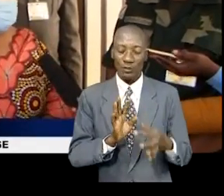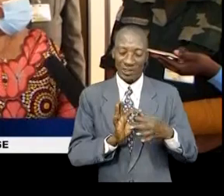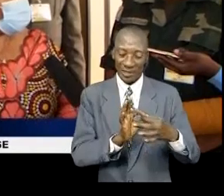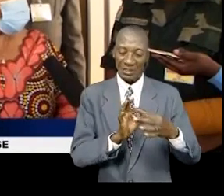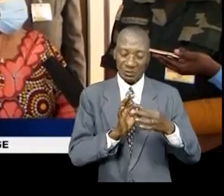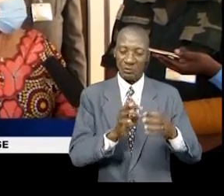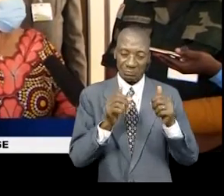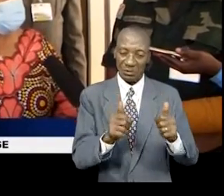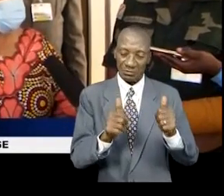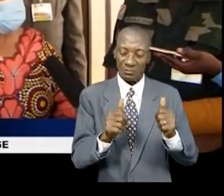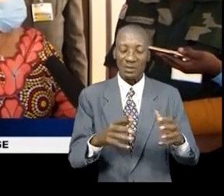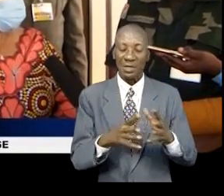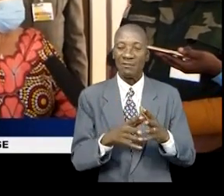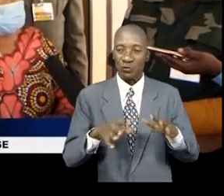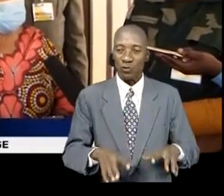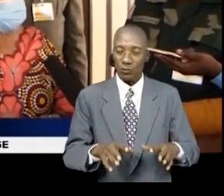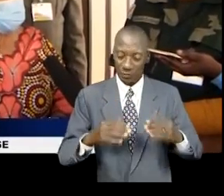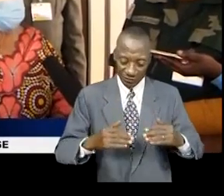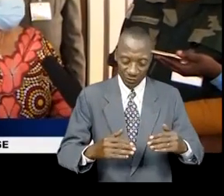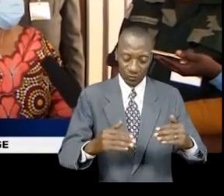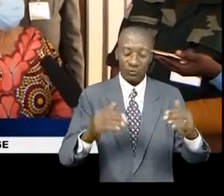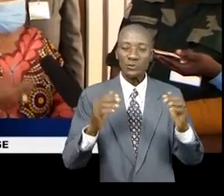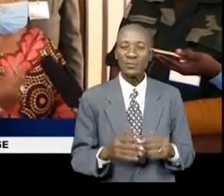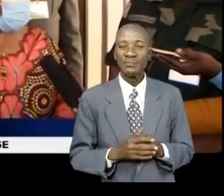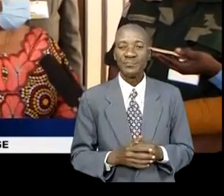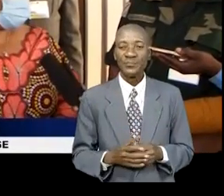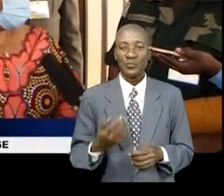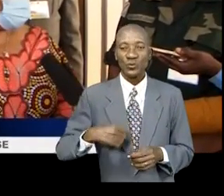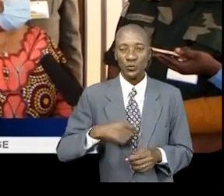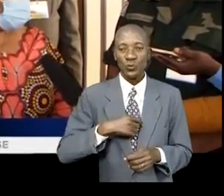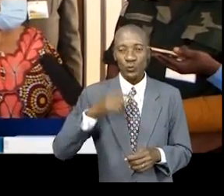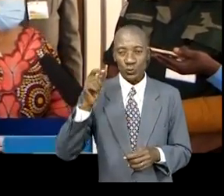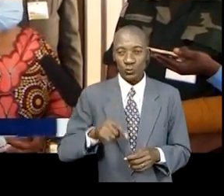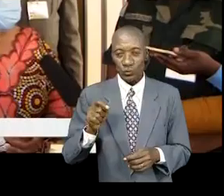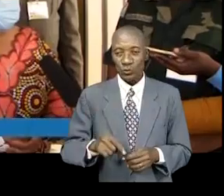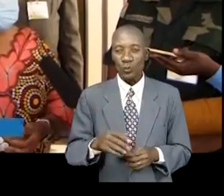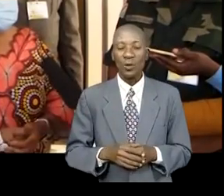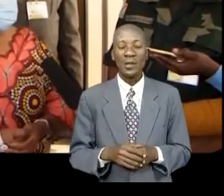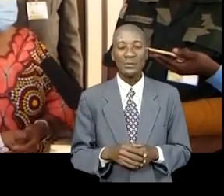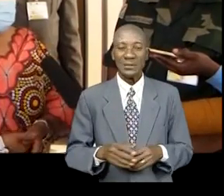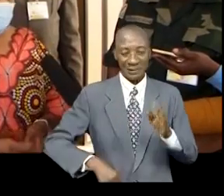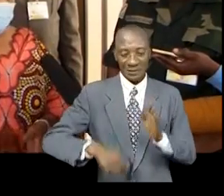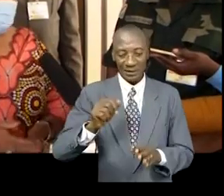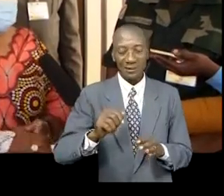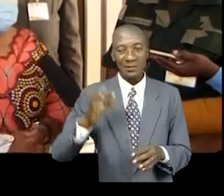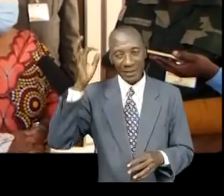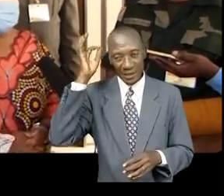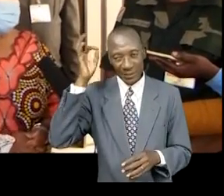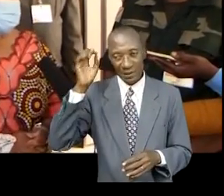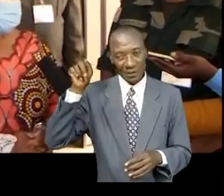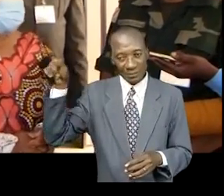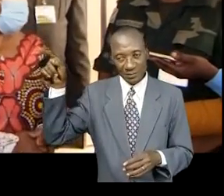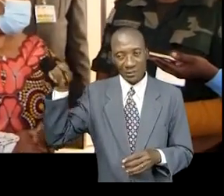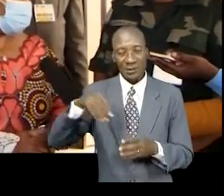poursuivre. Mais ce qui nous concerne, nous devons arriver à combattre, et à neutraliser et éradiquer les groupes rebelles et